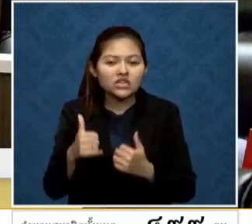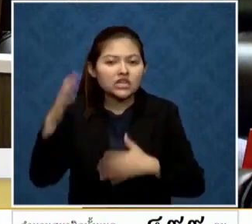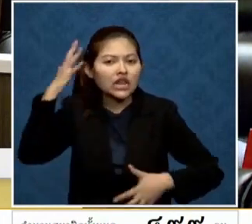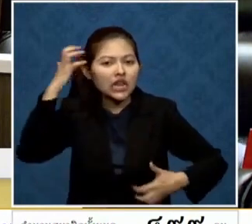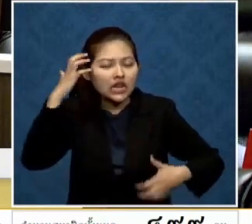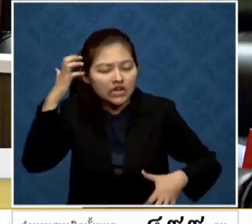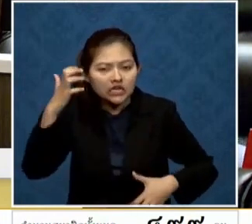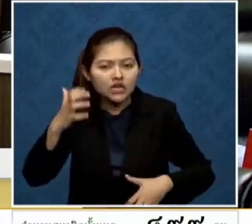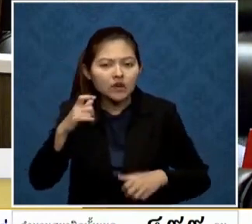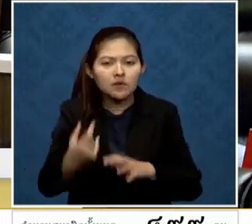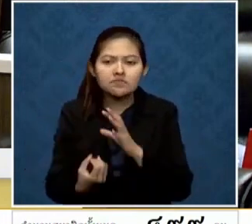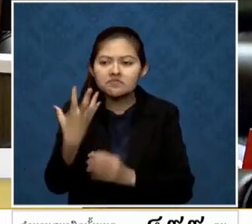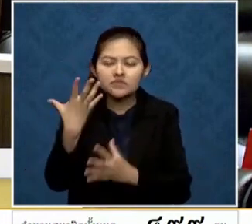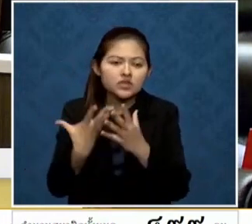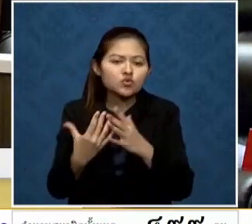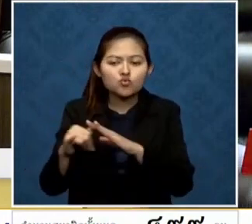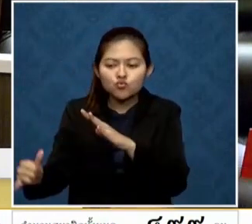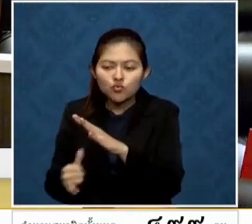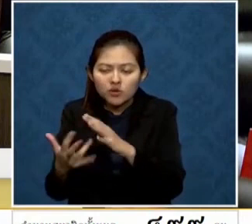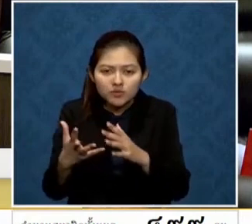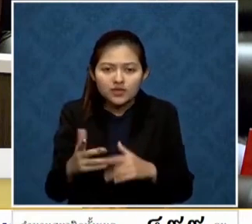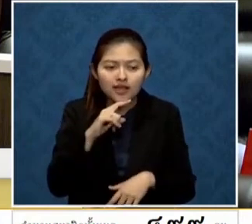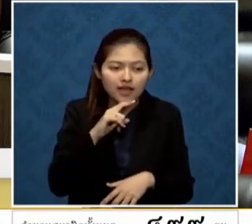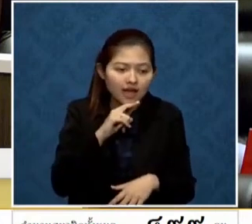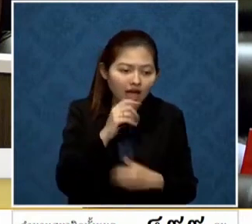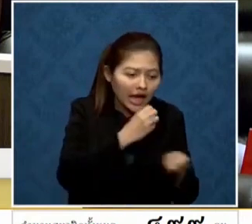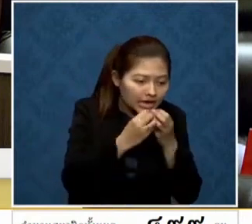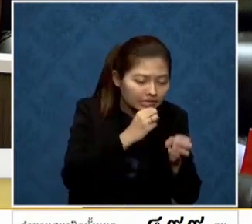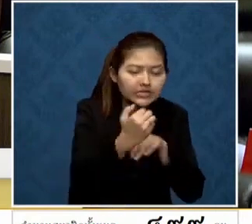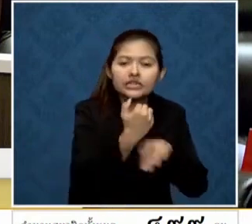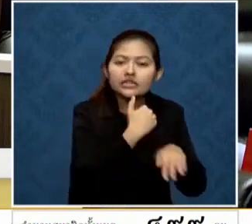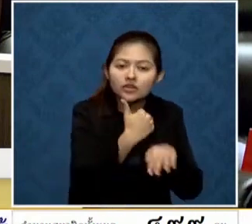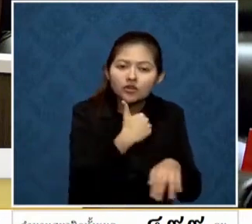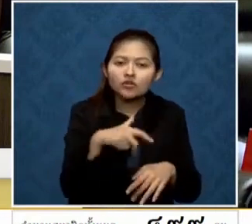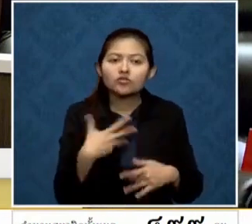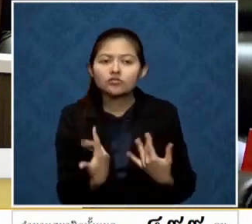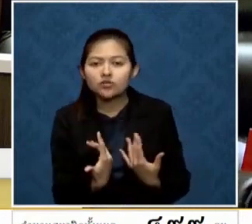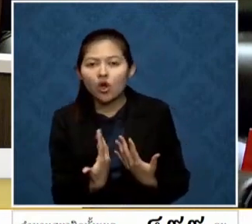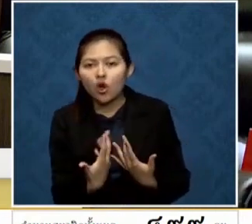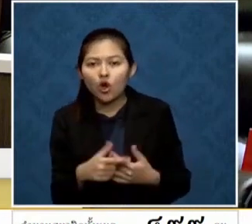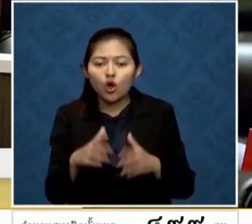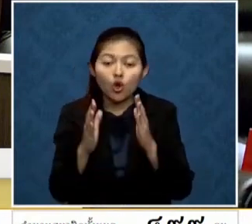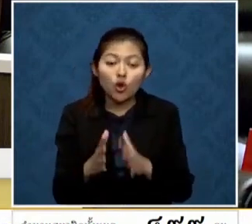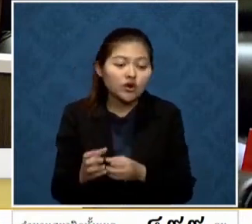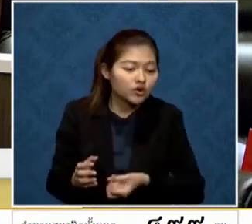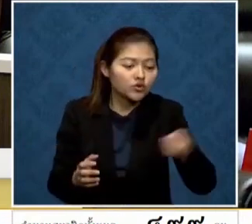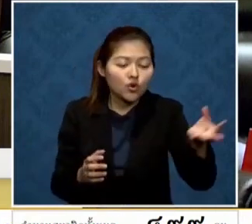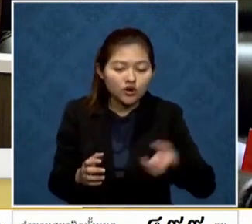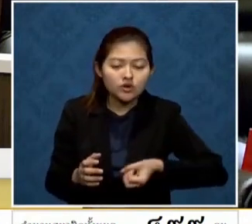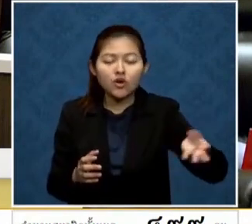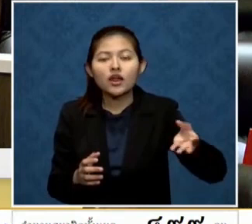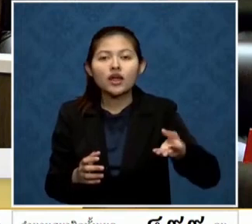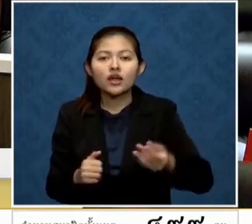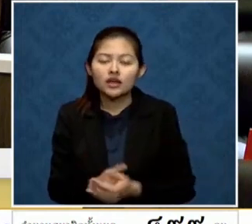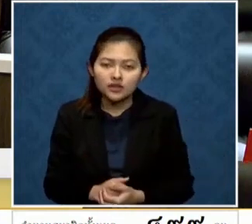อาหารก็น้อยลงทำให้ลิงเนี่ยต้องมาหาอาหารข้างถนนนะครับมารอรับอาหารจากคนแล้ว